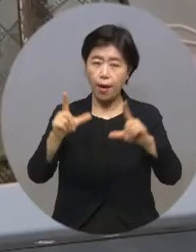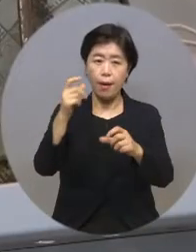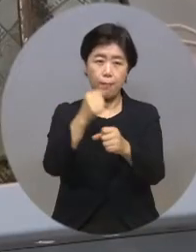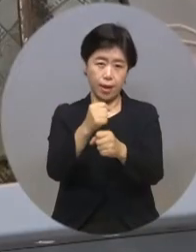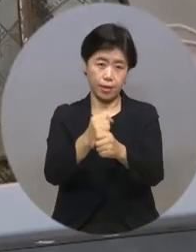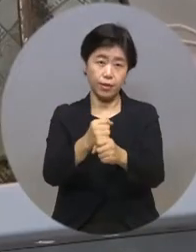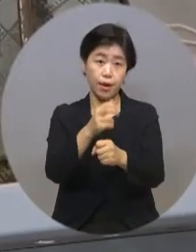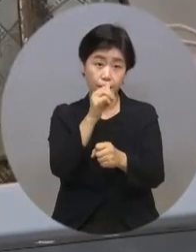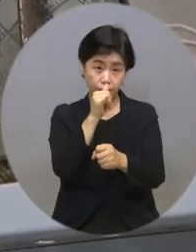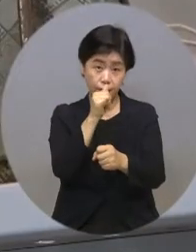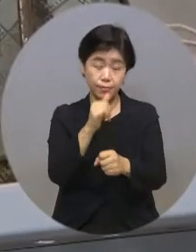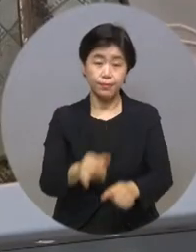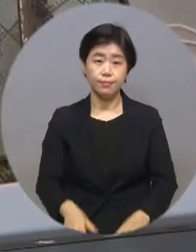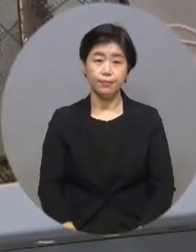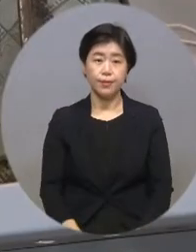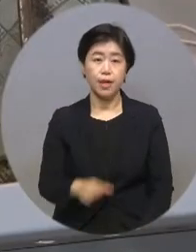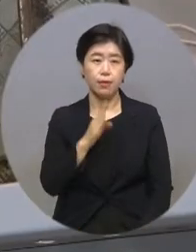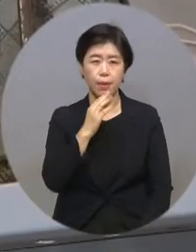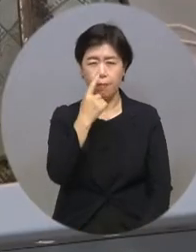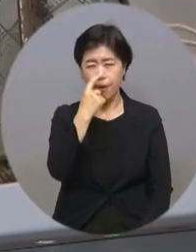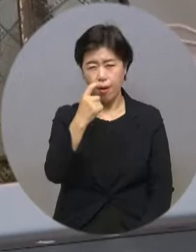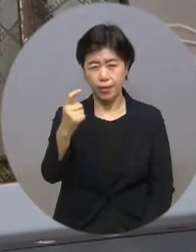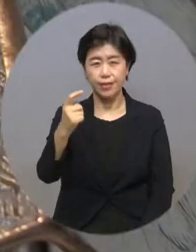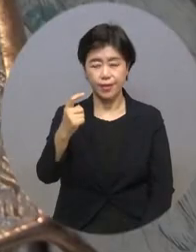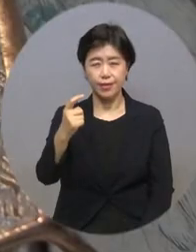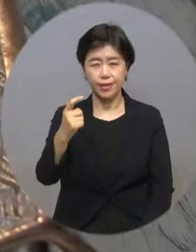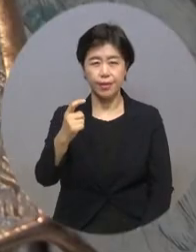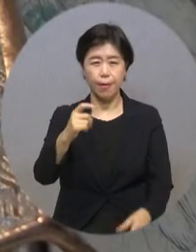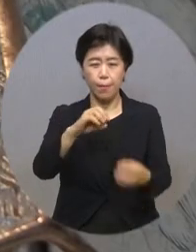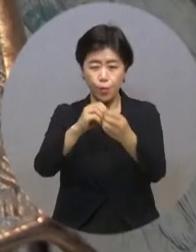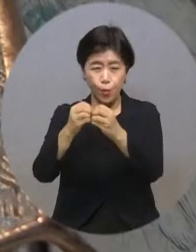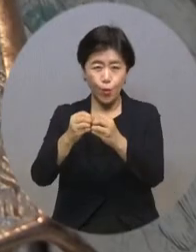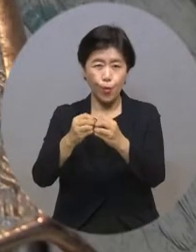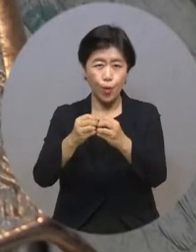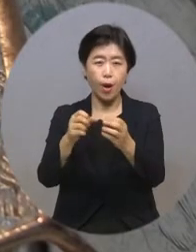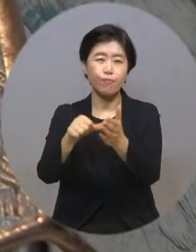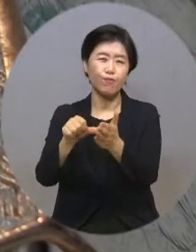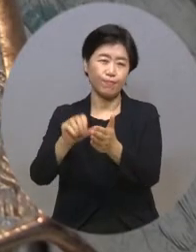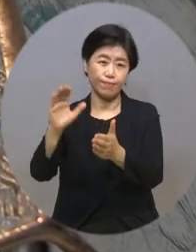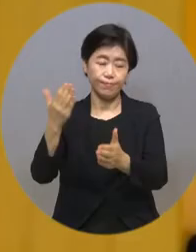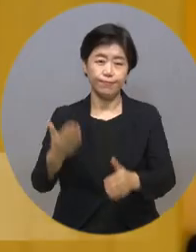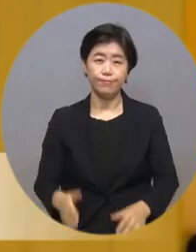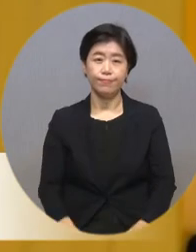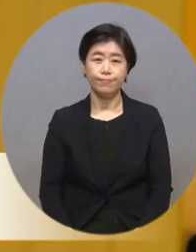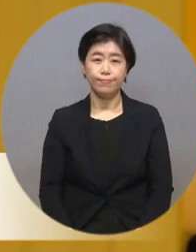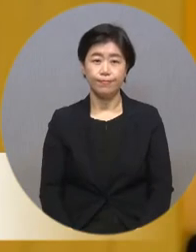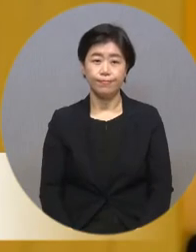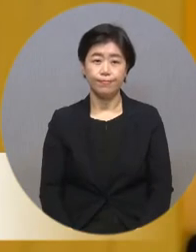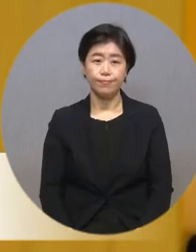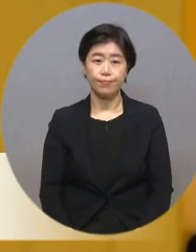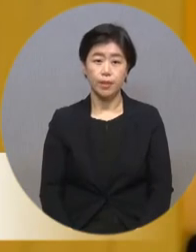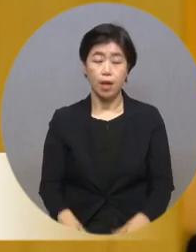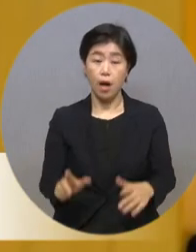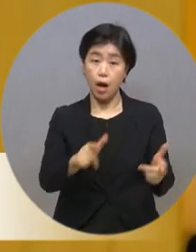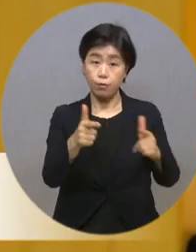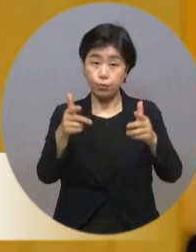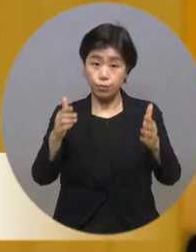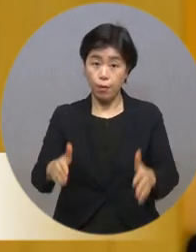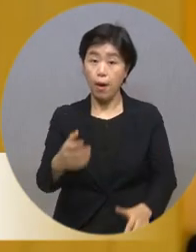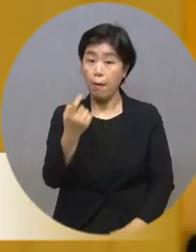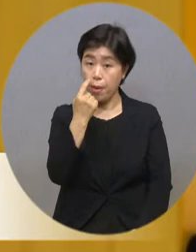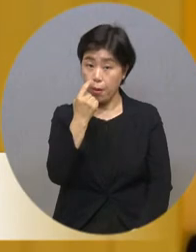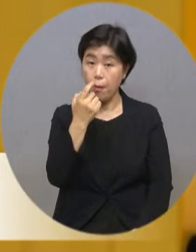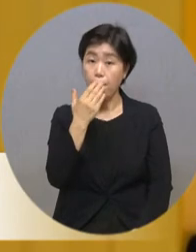실용성과 예술성이 더해져 멋스러운 공예 작품으로 재탄생했습니다. 원데이 클래스로